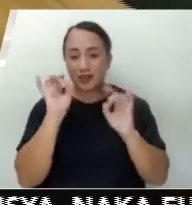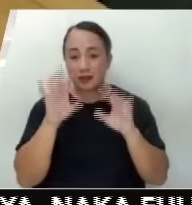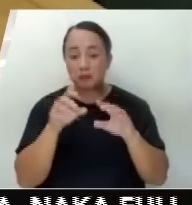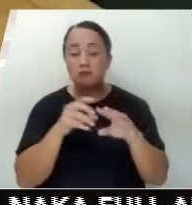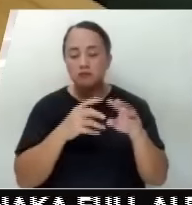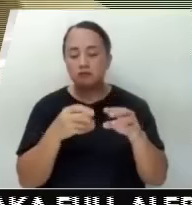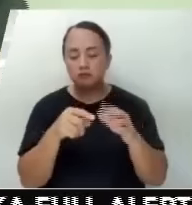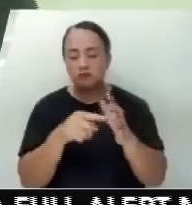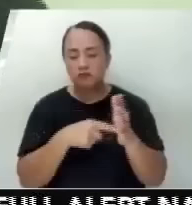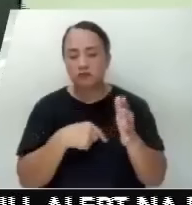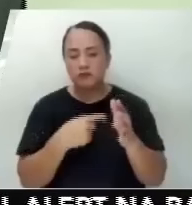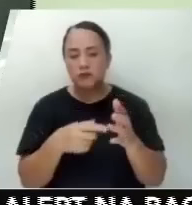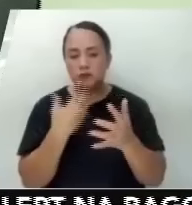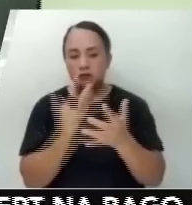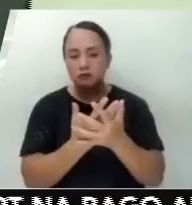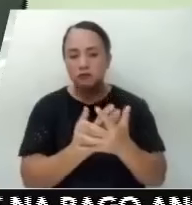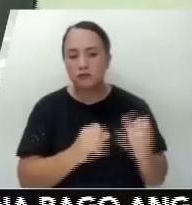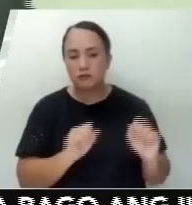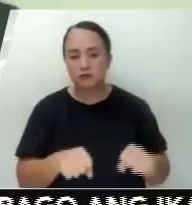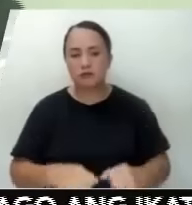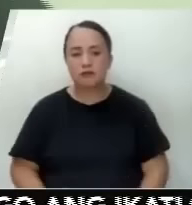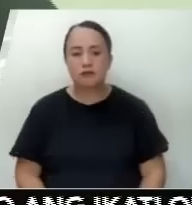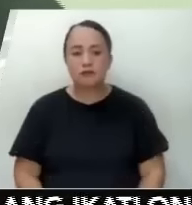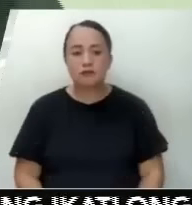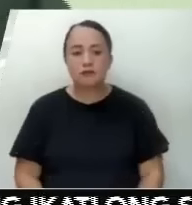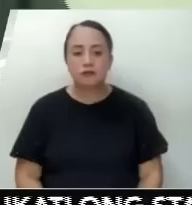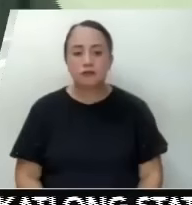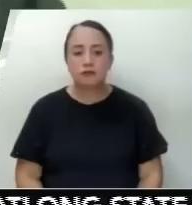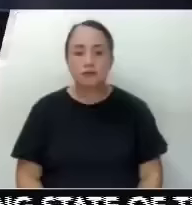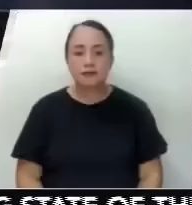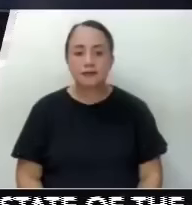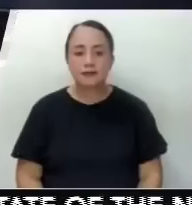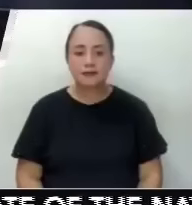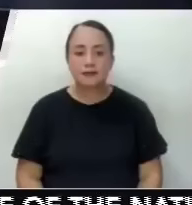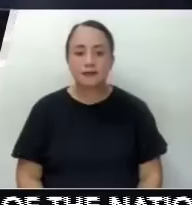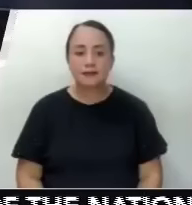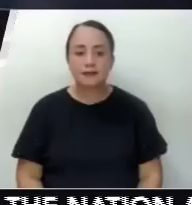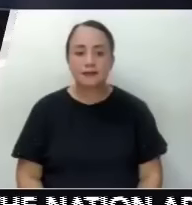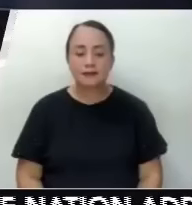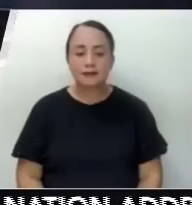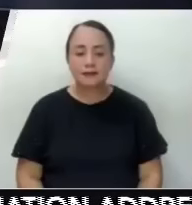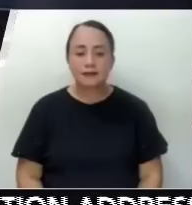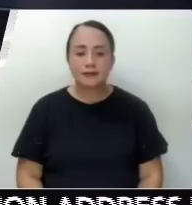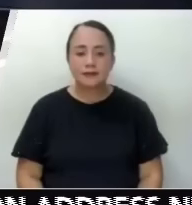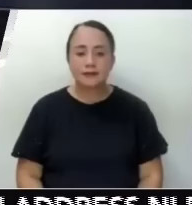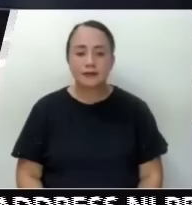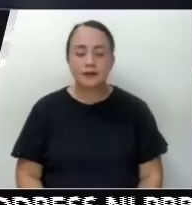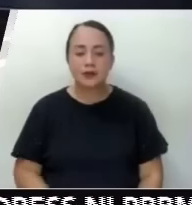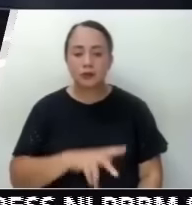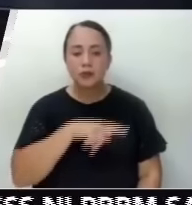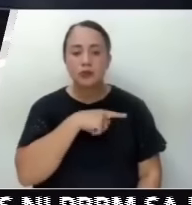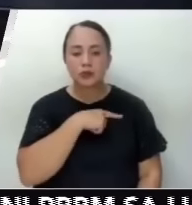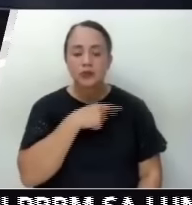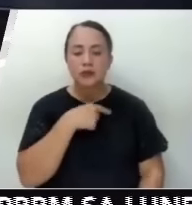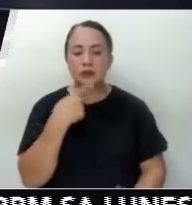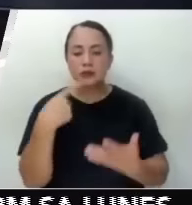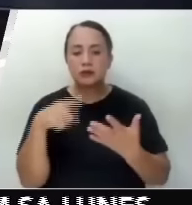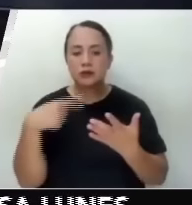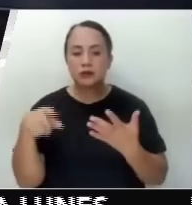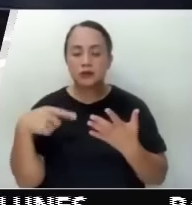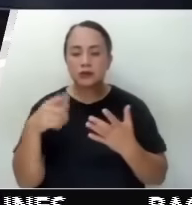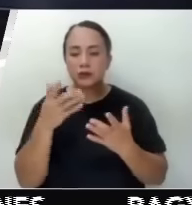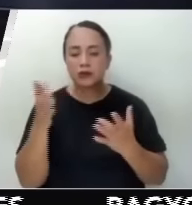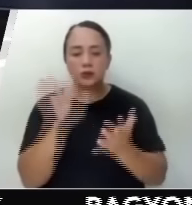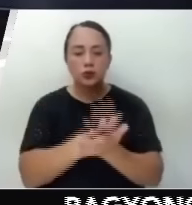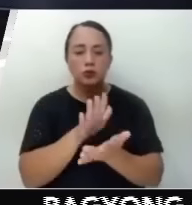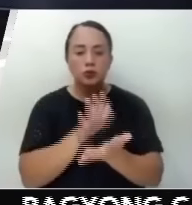Integrated News, Jomer Apresto nakatutok, 24 oras. Personal na nag-inspeksyon kanina sa ilang paaralan sa Quezon